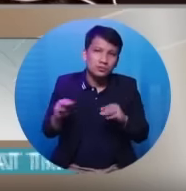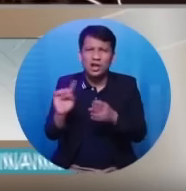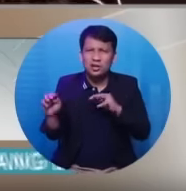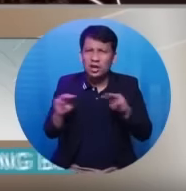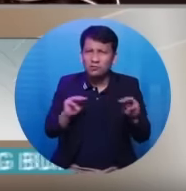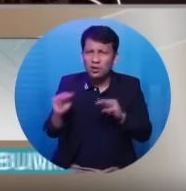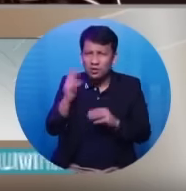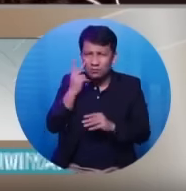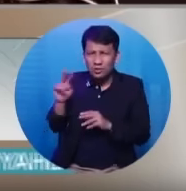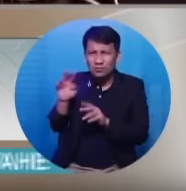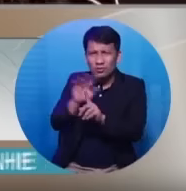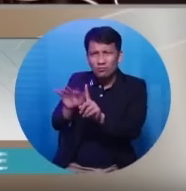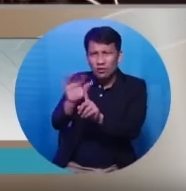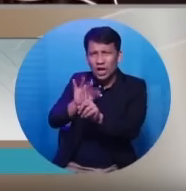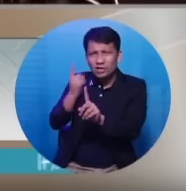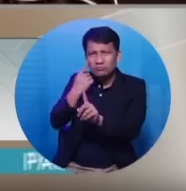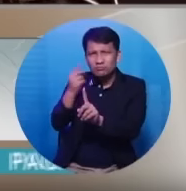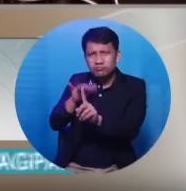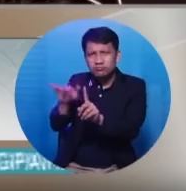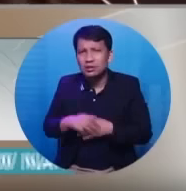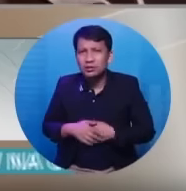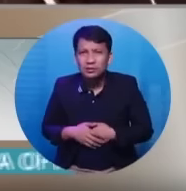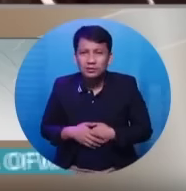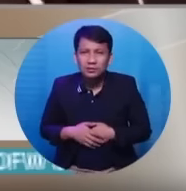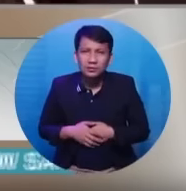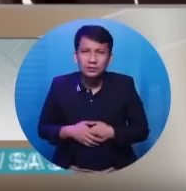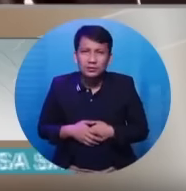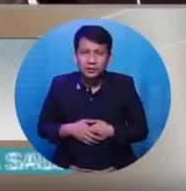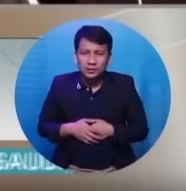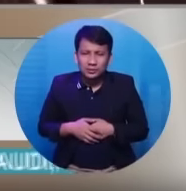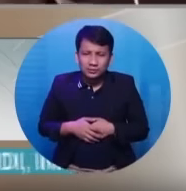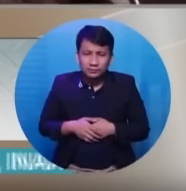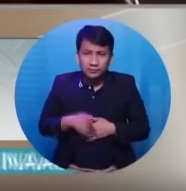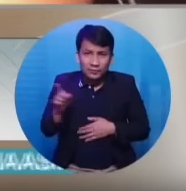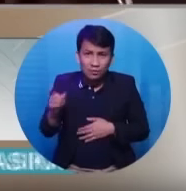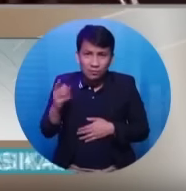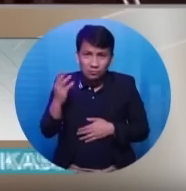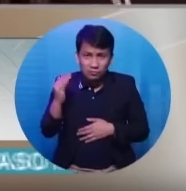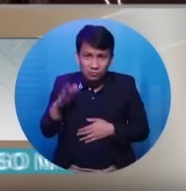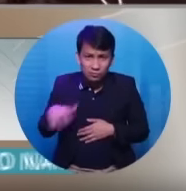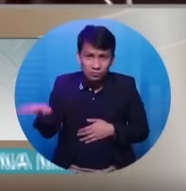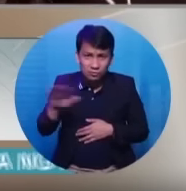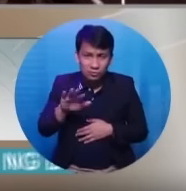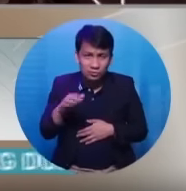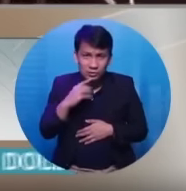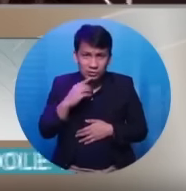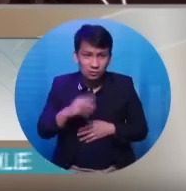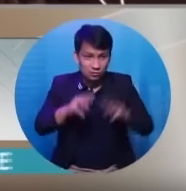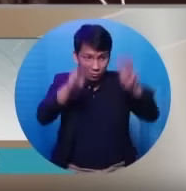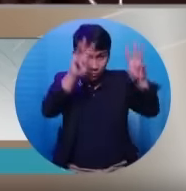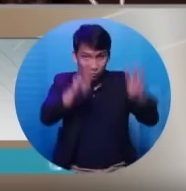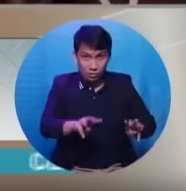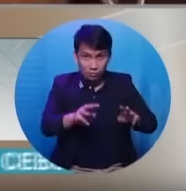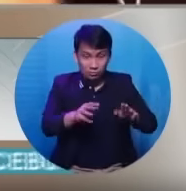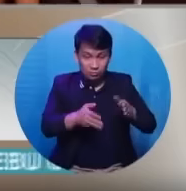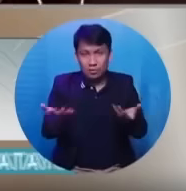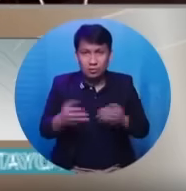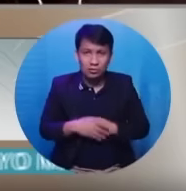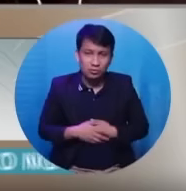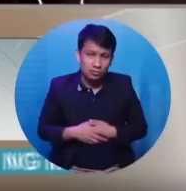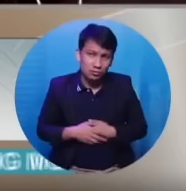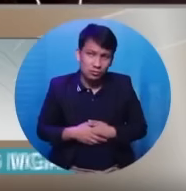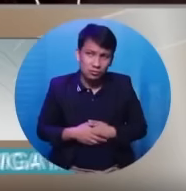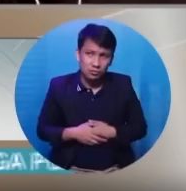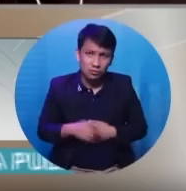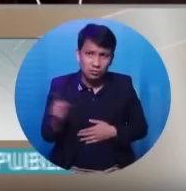sila. Sir, ano yung mga kilos na yun? Ano yung mga salitang yon? Yung unit kasi, sir, halos, yung pader, sir, pader, pader lang pagitan. Hindi nga.